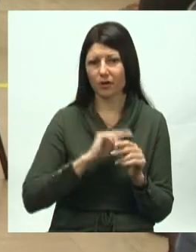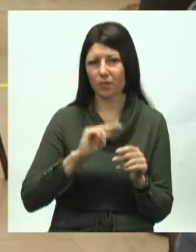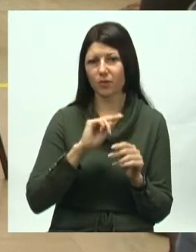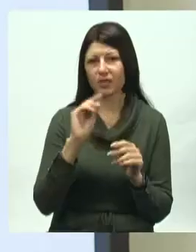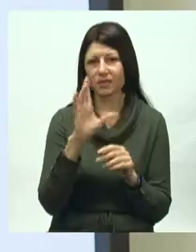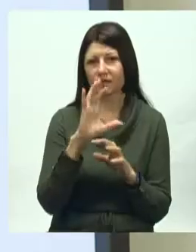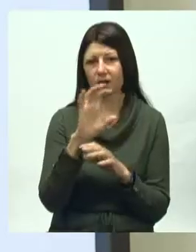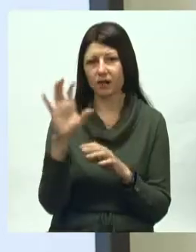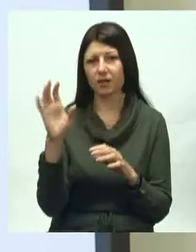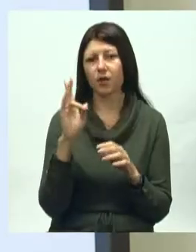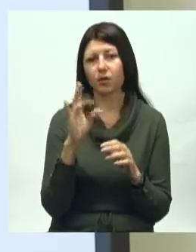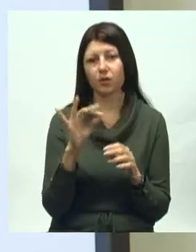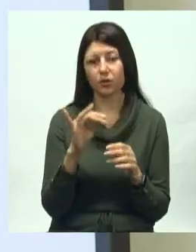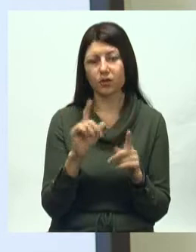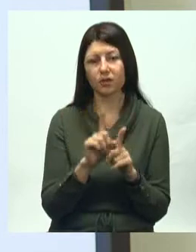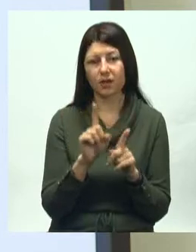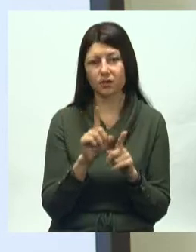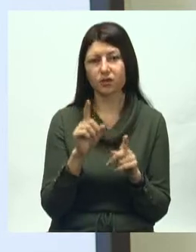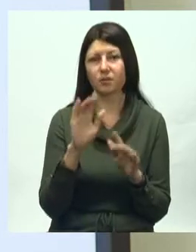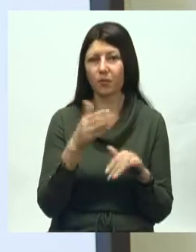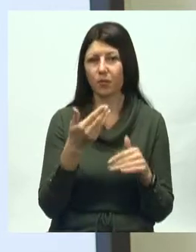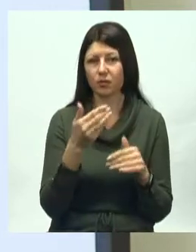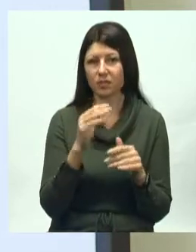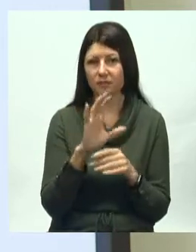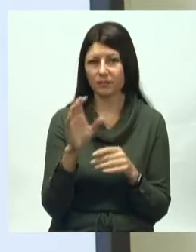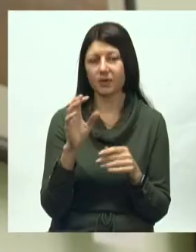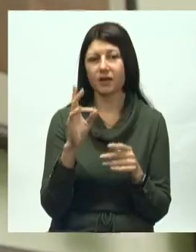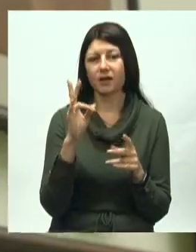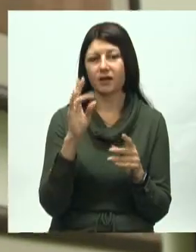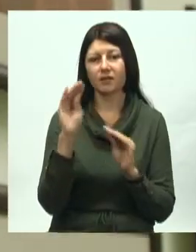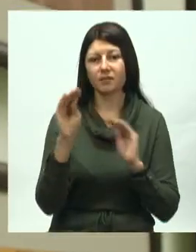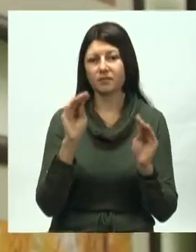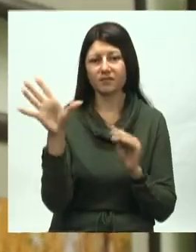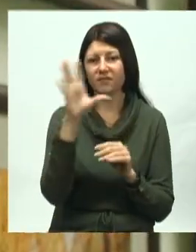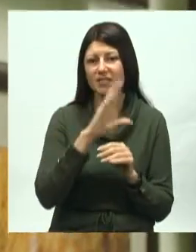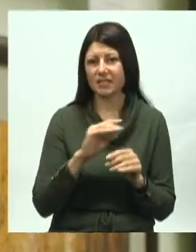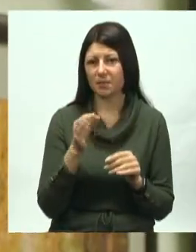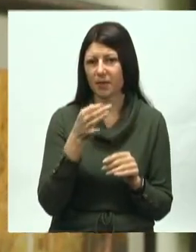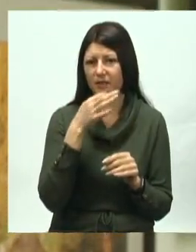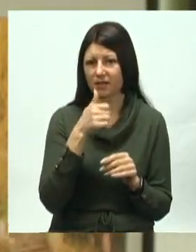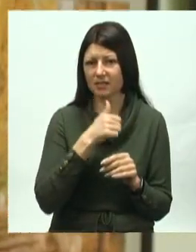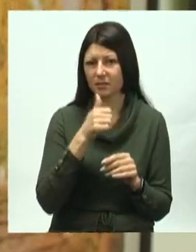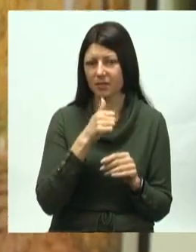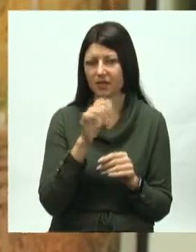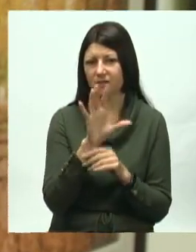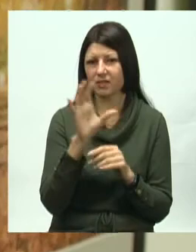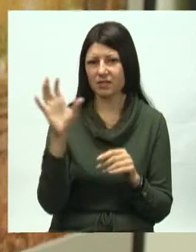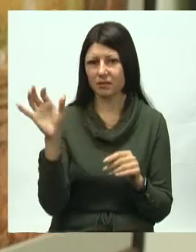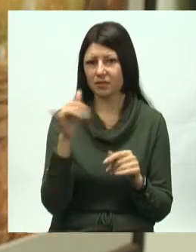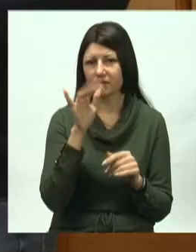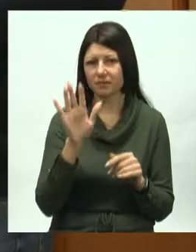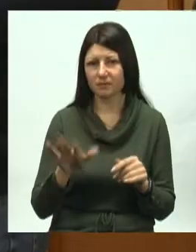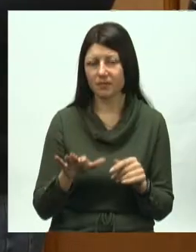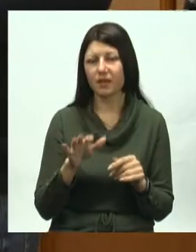называемый постпродакшн. Выставочный зал галереи не смог бы вместить все понравившиеся экспертному жюри фотоснимки. Для